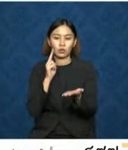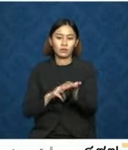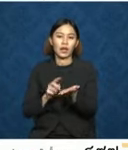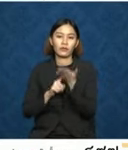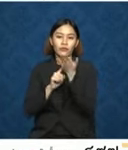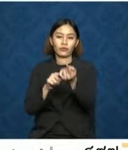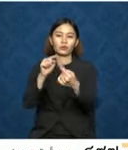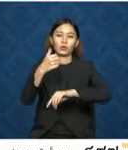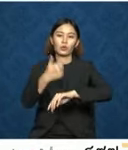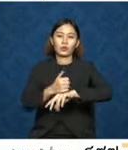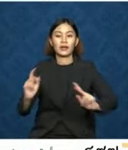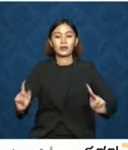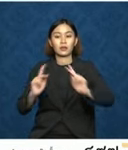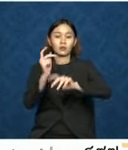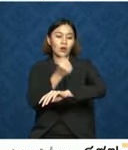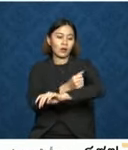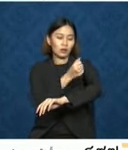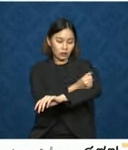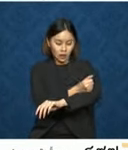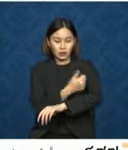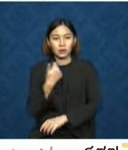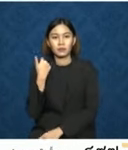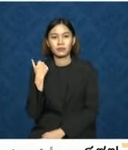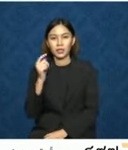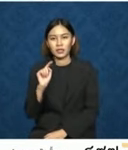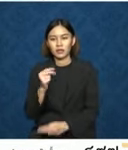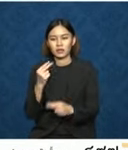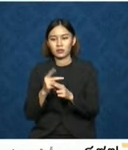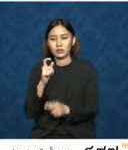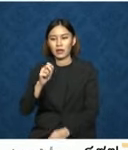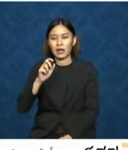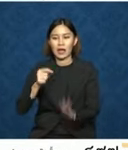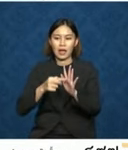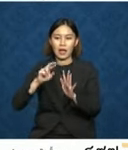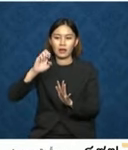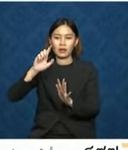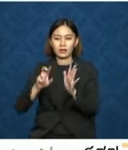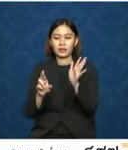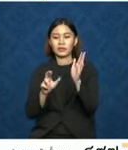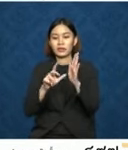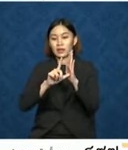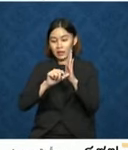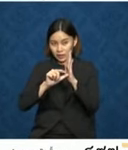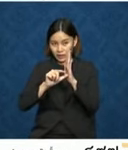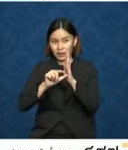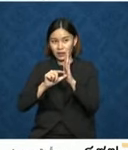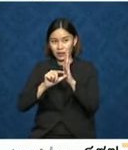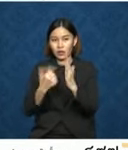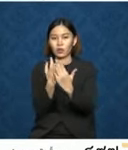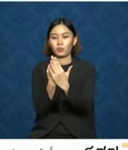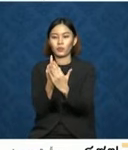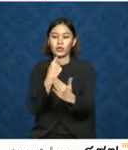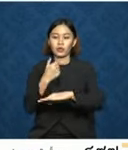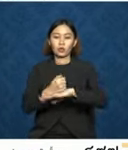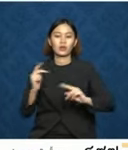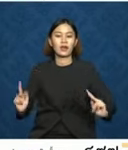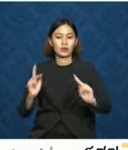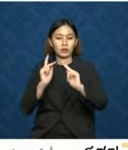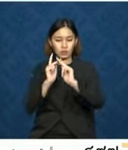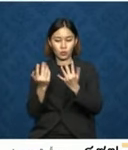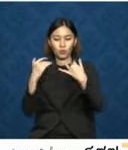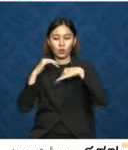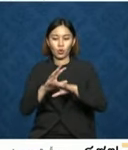รัฐมนตรีกระทรวงแรงงานนะครับแล้วก็มีท่านอารีไกรนราเลขานุการรัฐมนตรีซึ่งเป็นตัวแทนของรัฐมนตรี